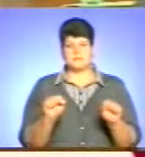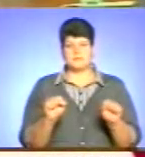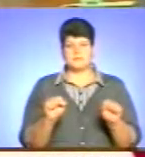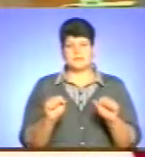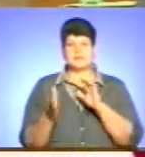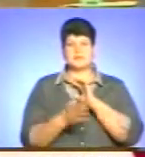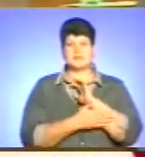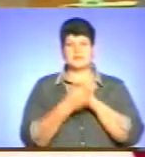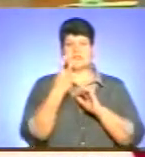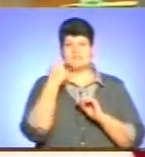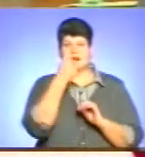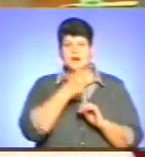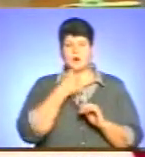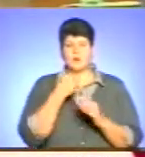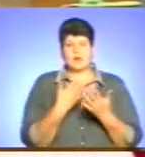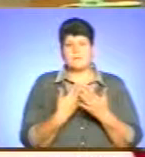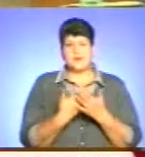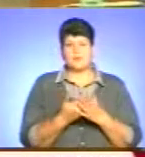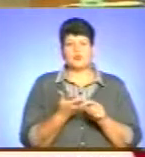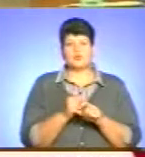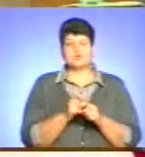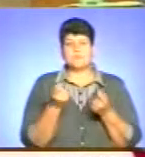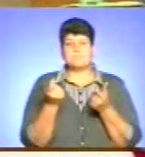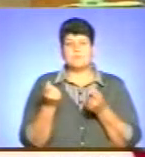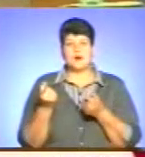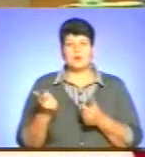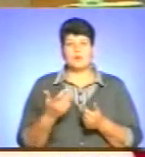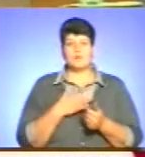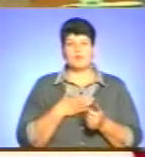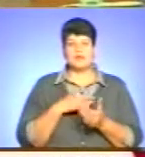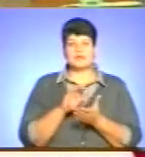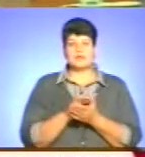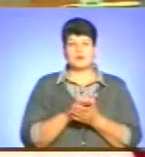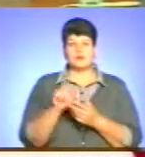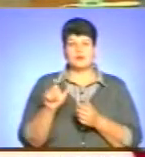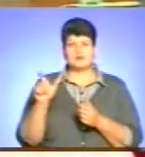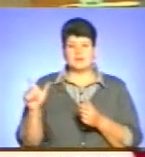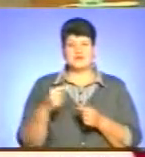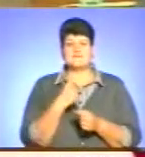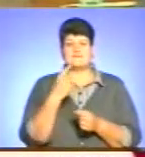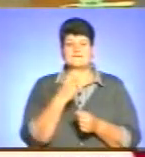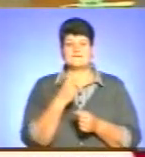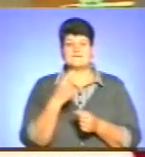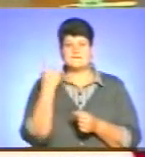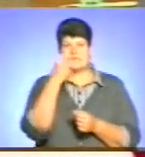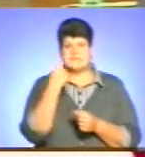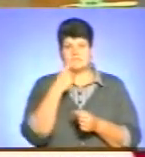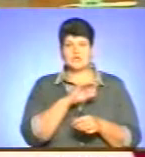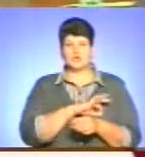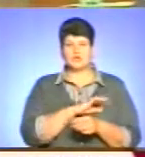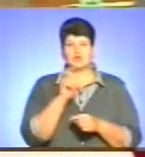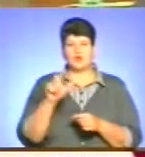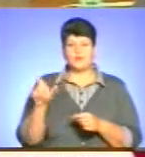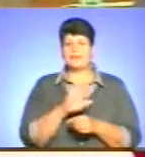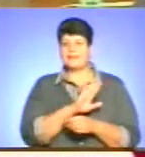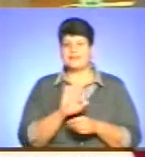останні два роки, мабуть, дуже мало моїх знайомих людей є, як фізичні, так і юридичні люди, які би не